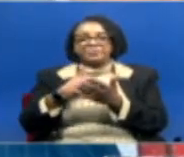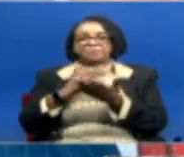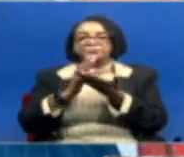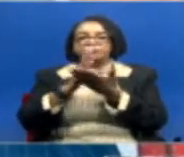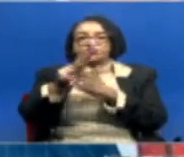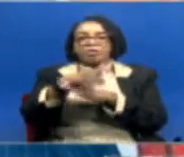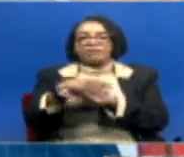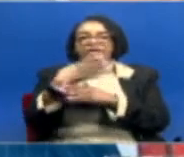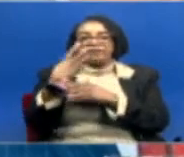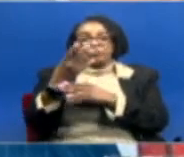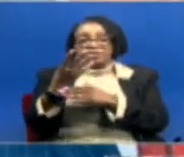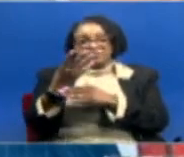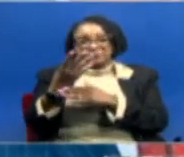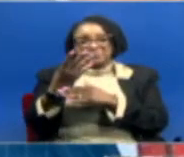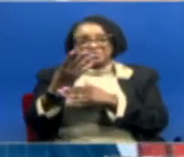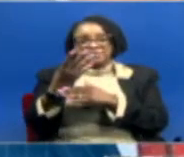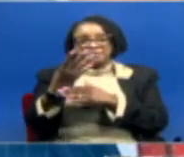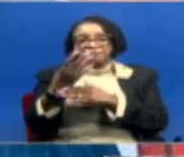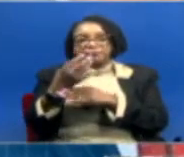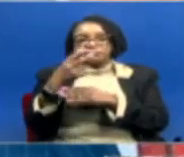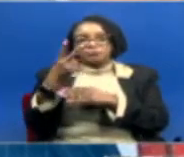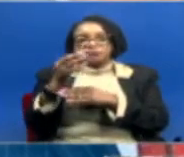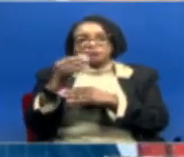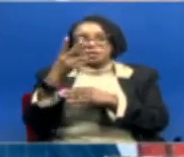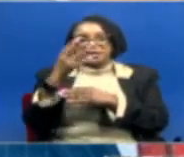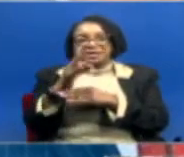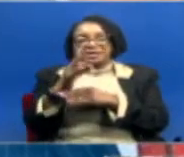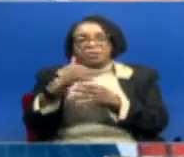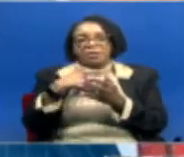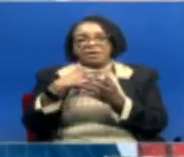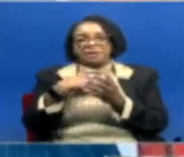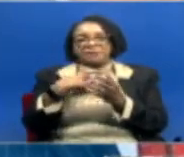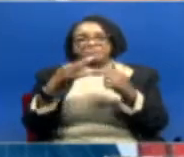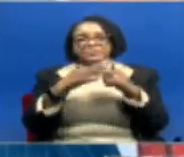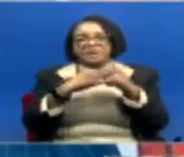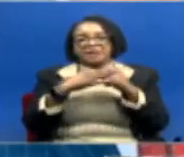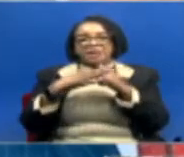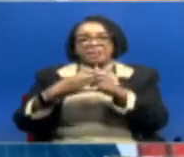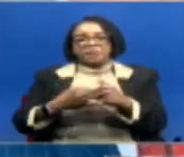400 mwaka 2023 ilu wanafunzi